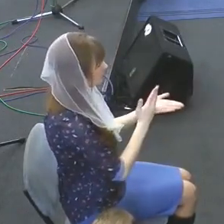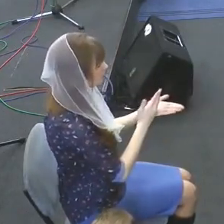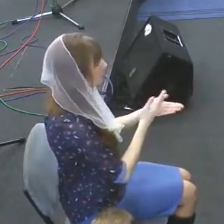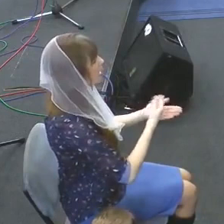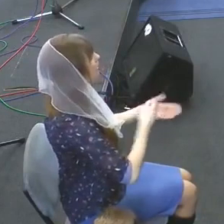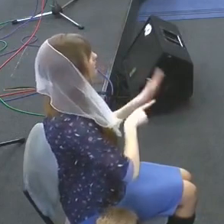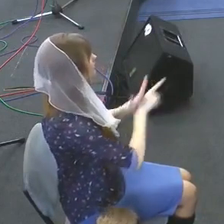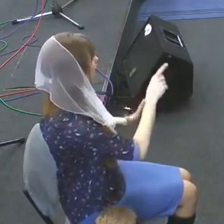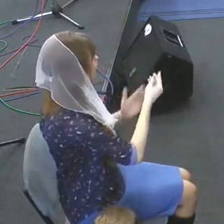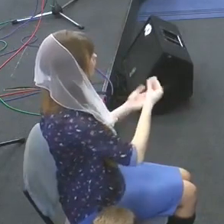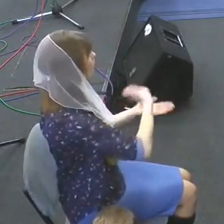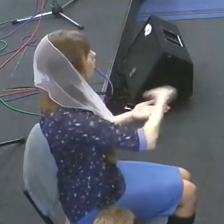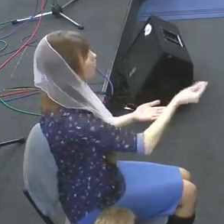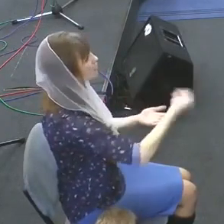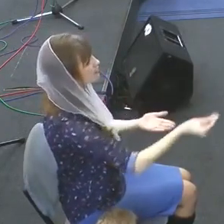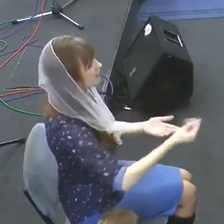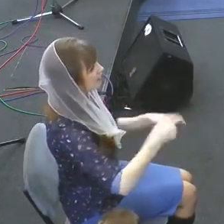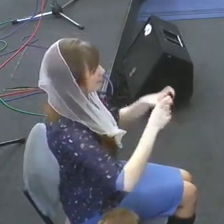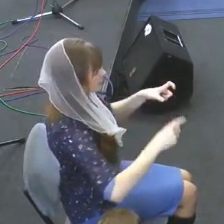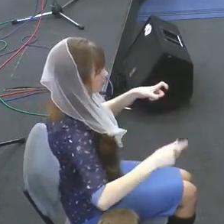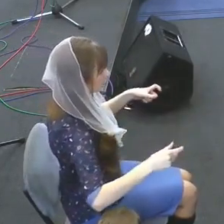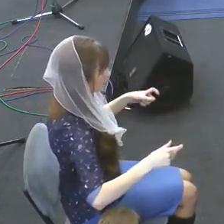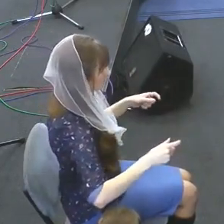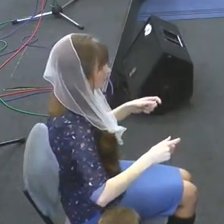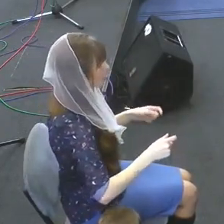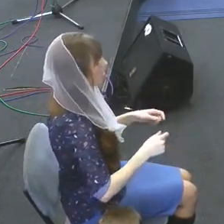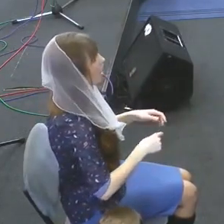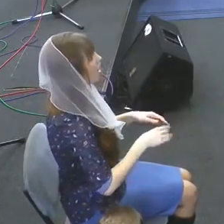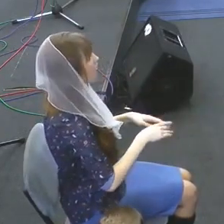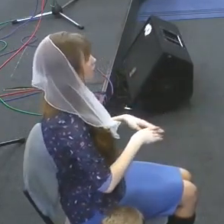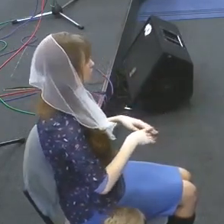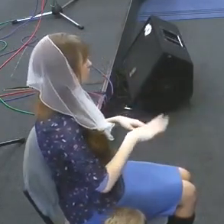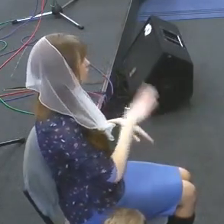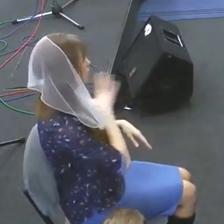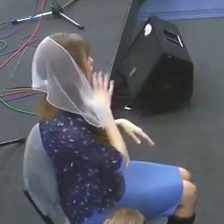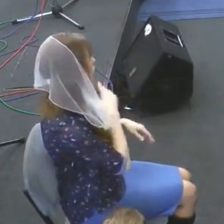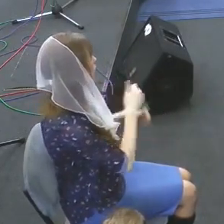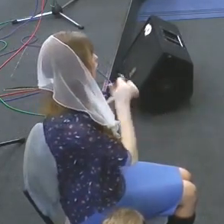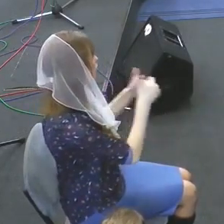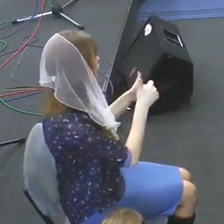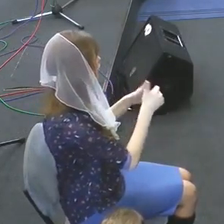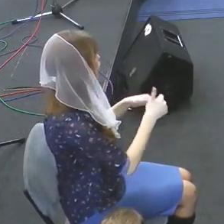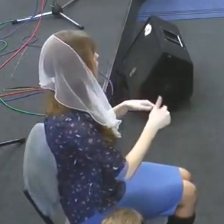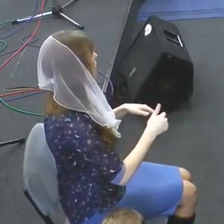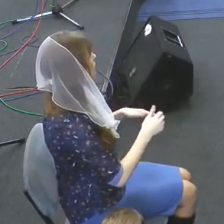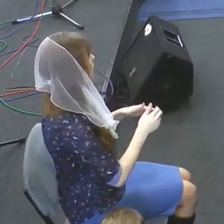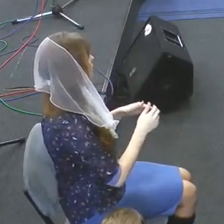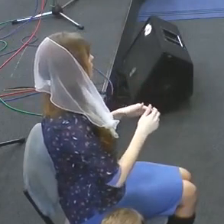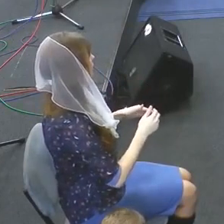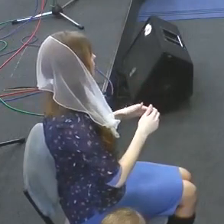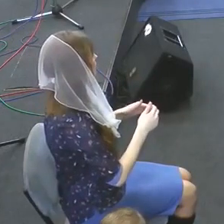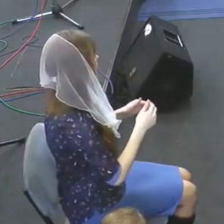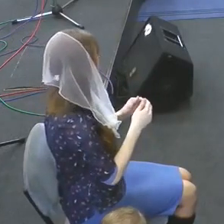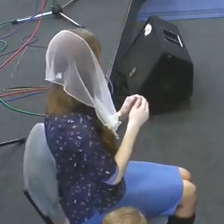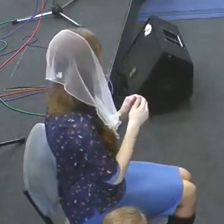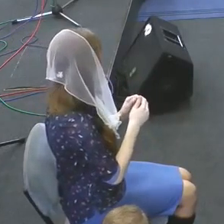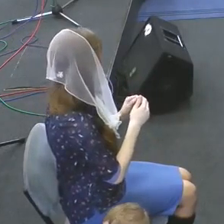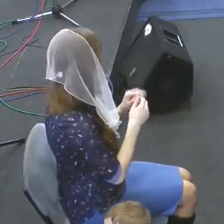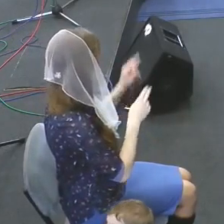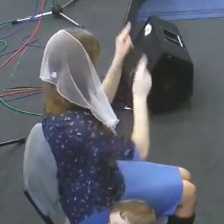для гладіаторних боїв. Він все це керував. А який архітектор був? Хто бачив фотографію крепості Масада?